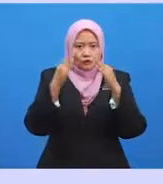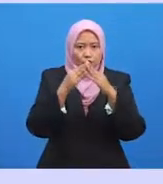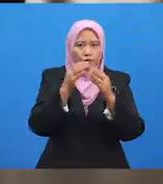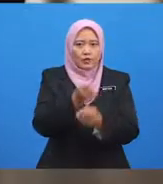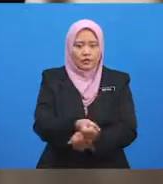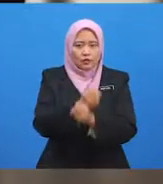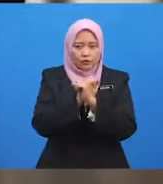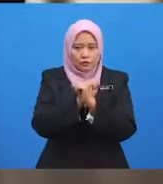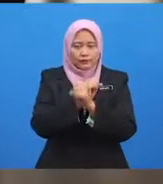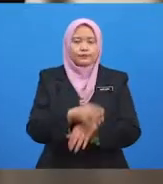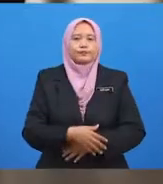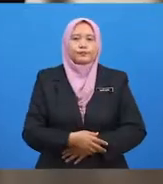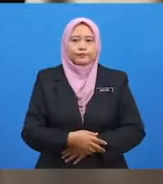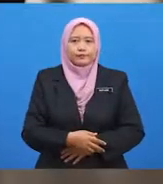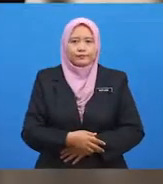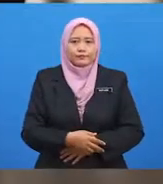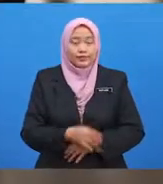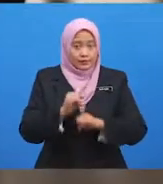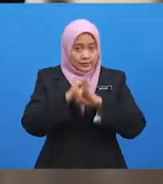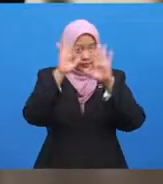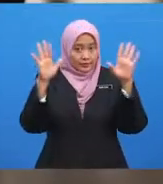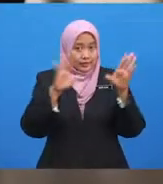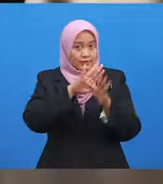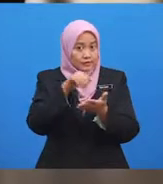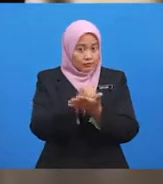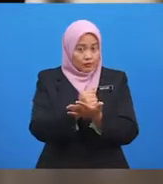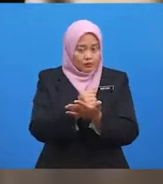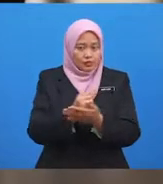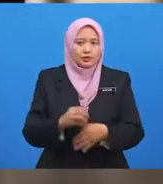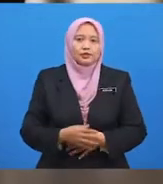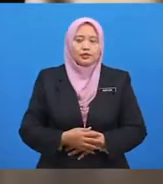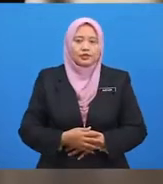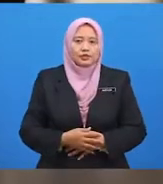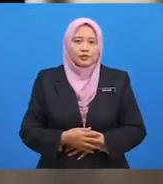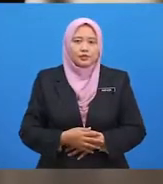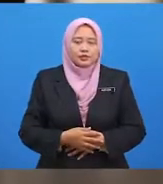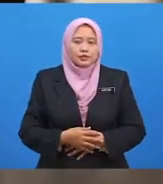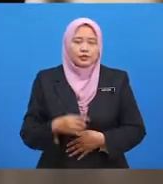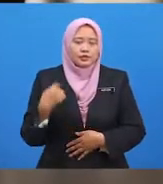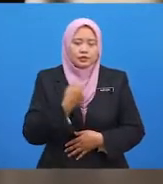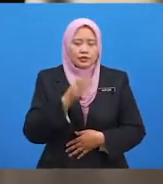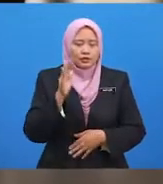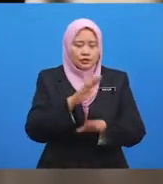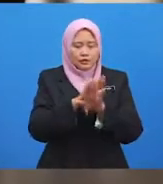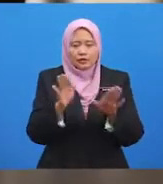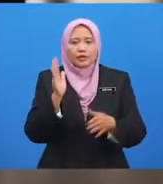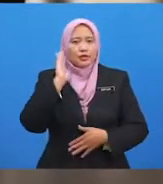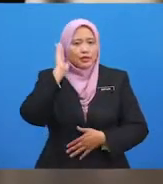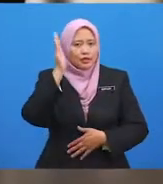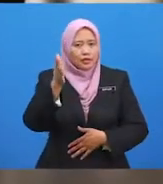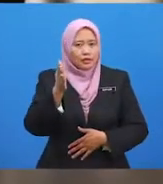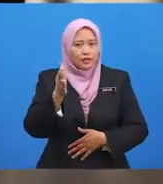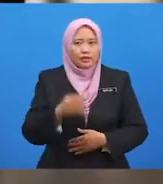Islam murid-murid jelasnya disini sebaik mungkin kita tidak akan membiarkan Harto orang Islam